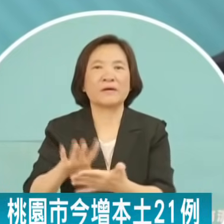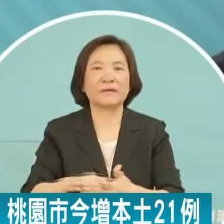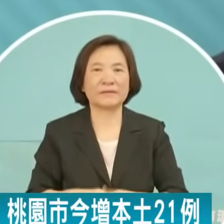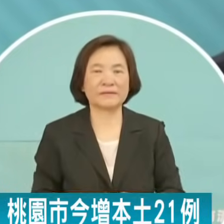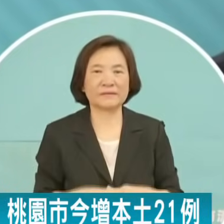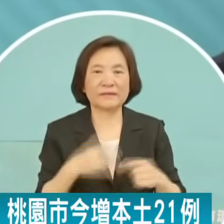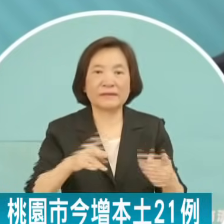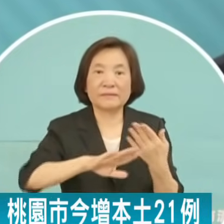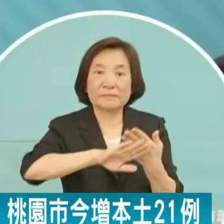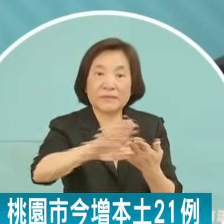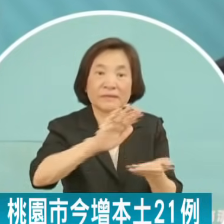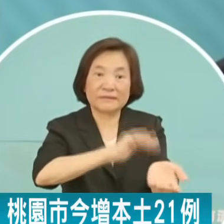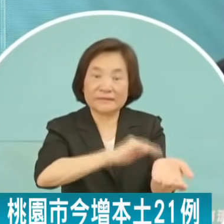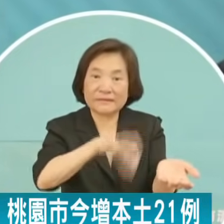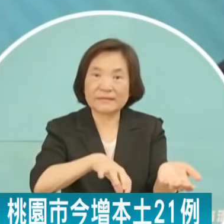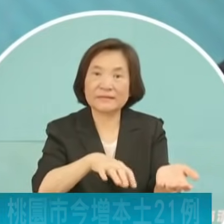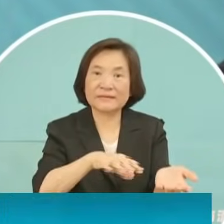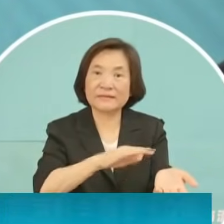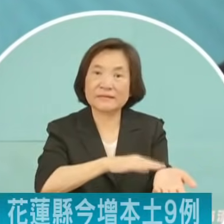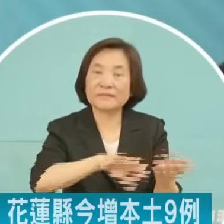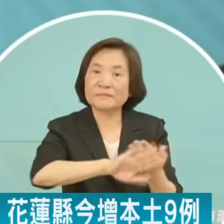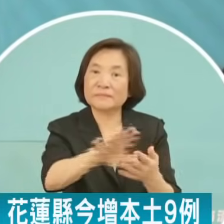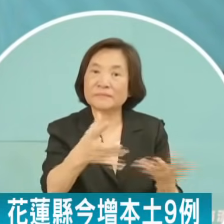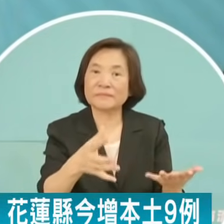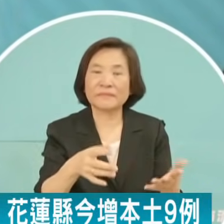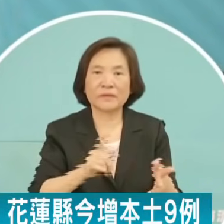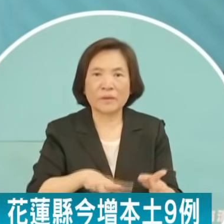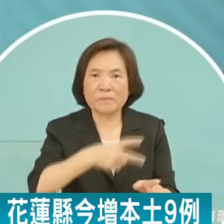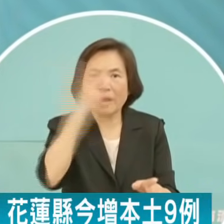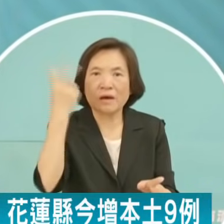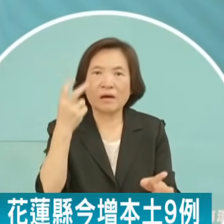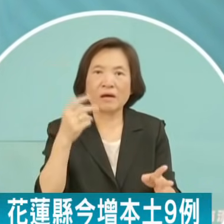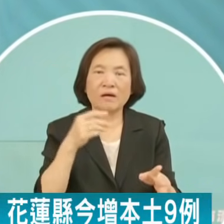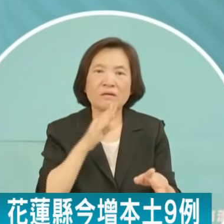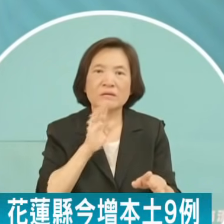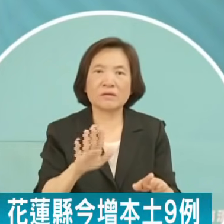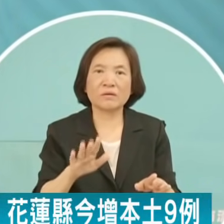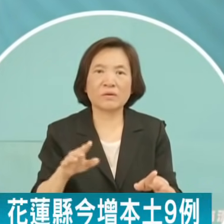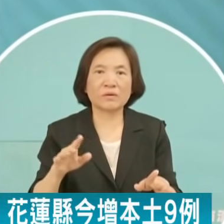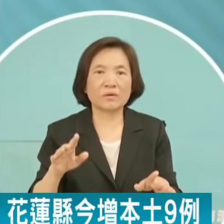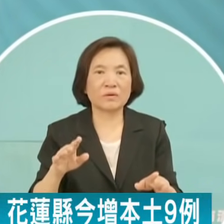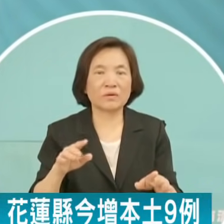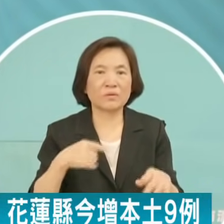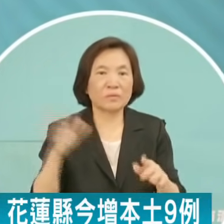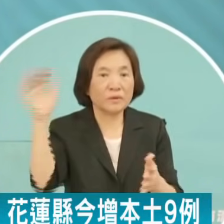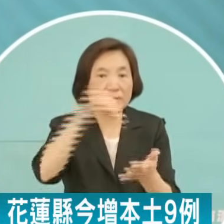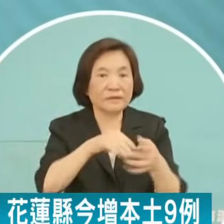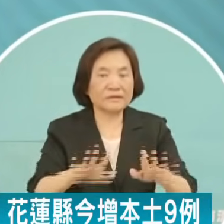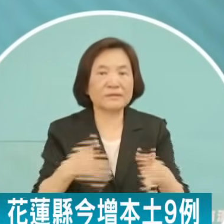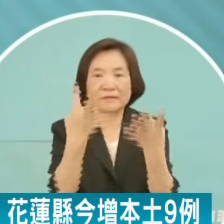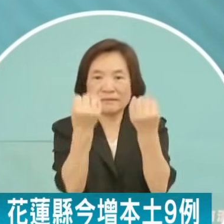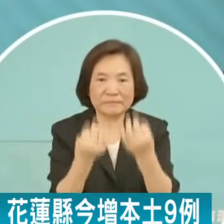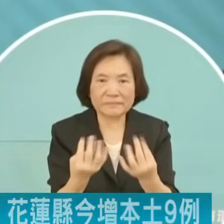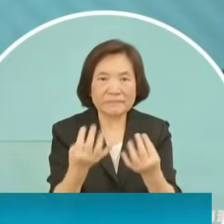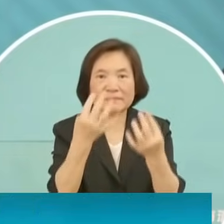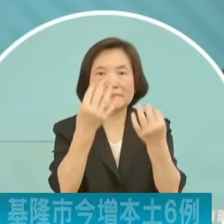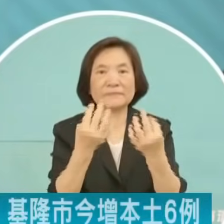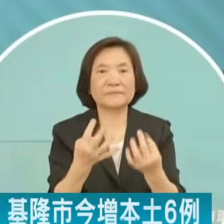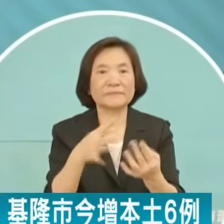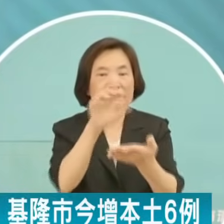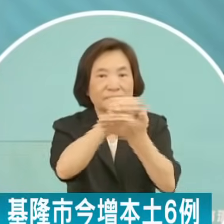的快筛的情形，就发现说它有散掉，这也跟我们到目前为止统计的这种数